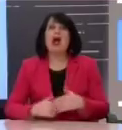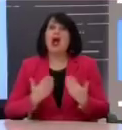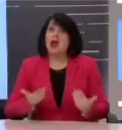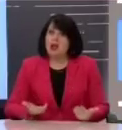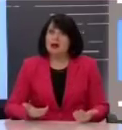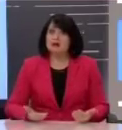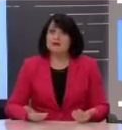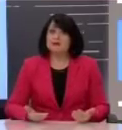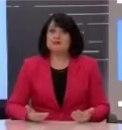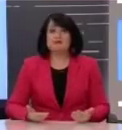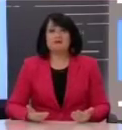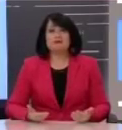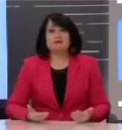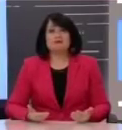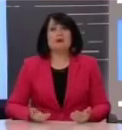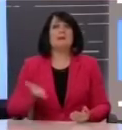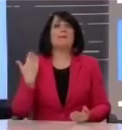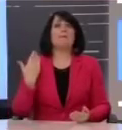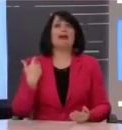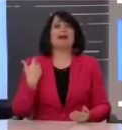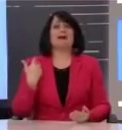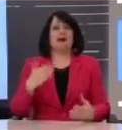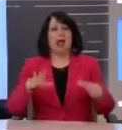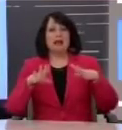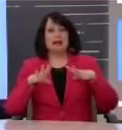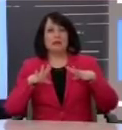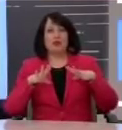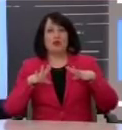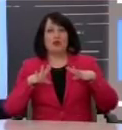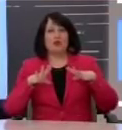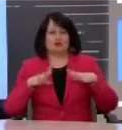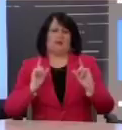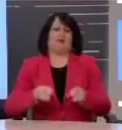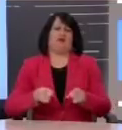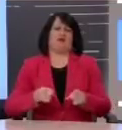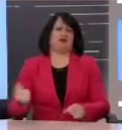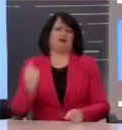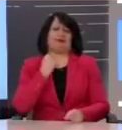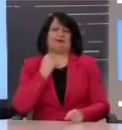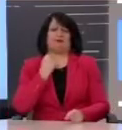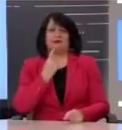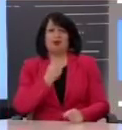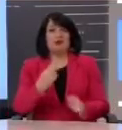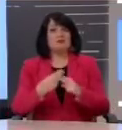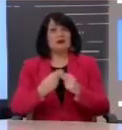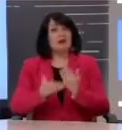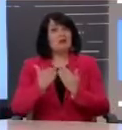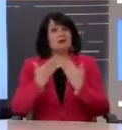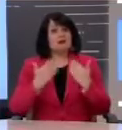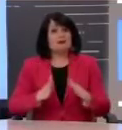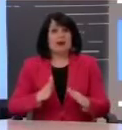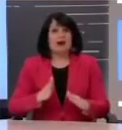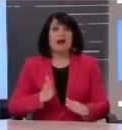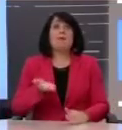είχανε εκ προημίου έτοιμο το πόρισμα της αποτυχίας αυτής της πολύ σημαντικής επίσκεψης, όχι